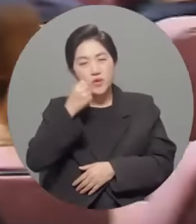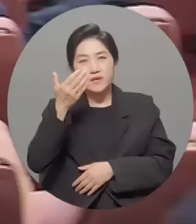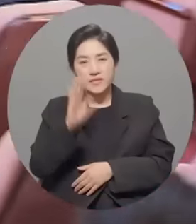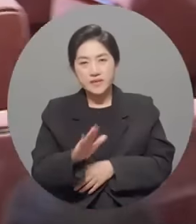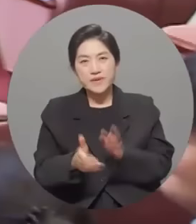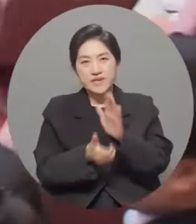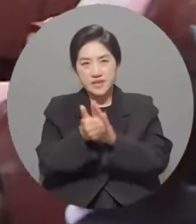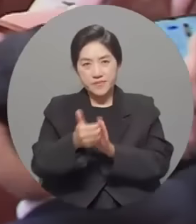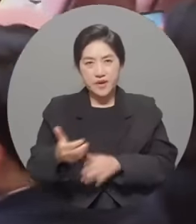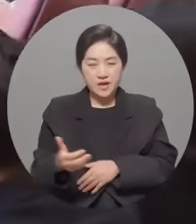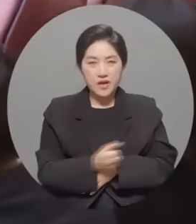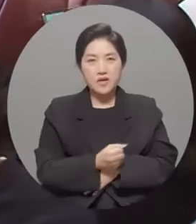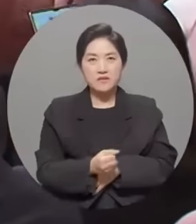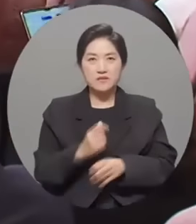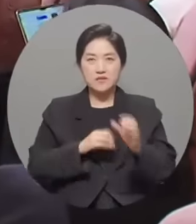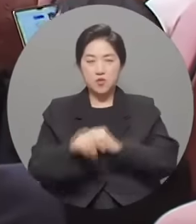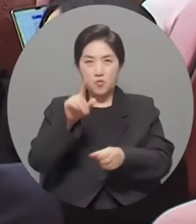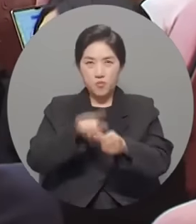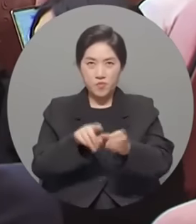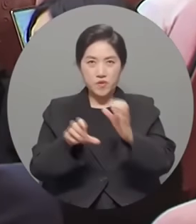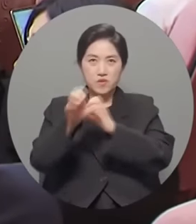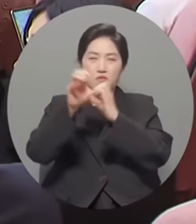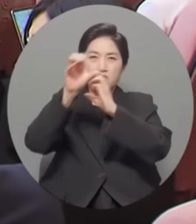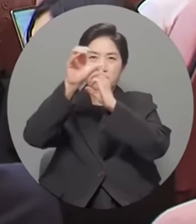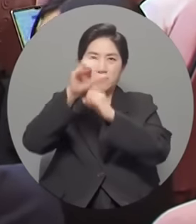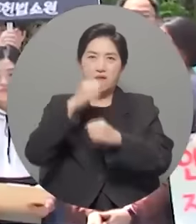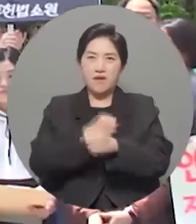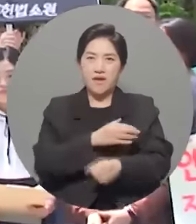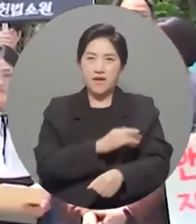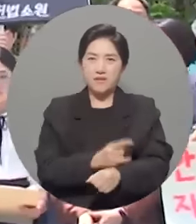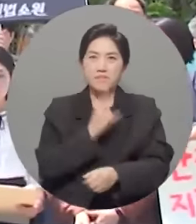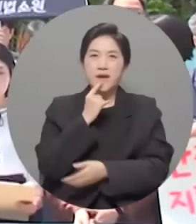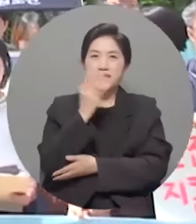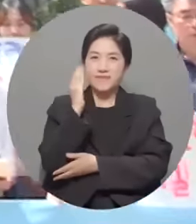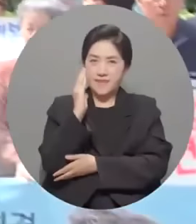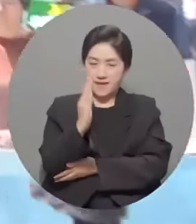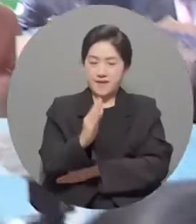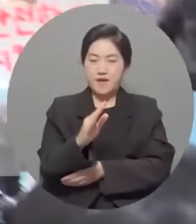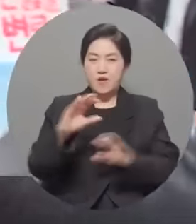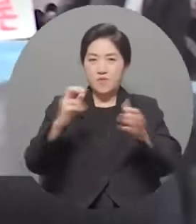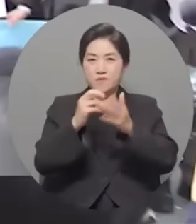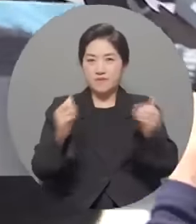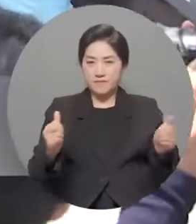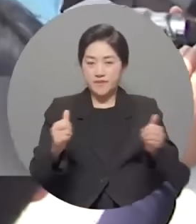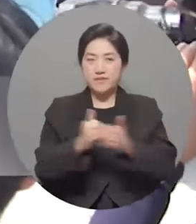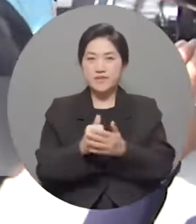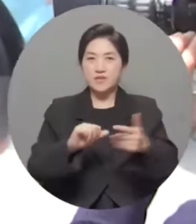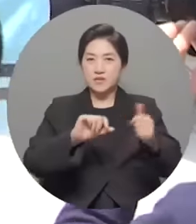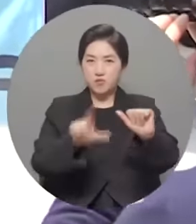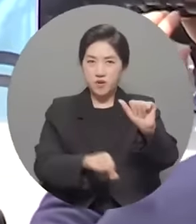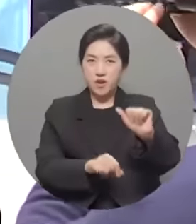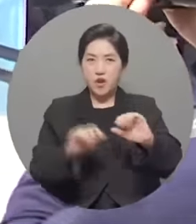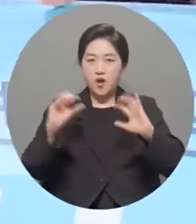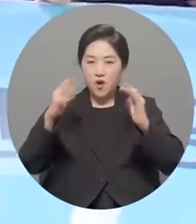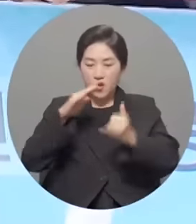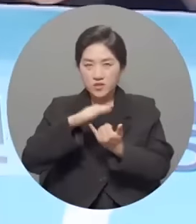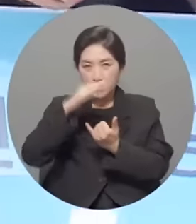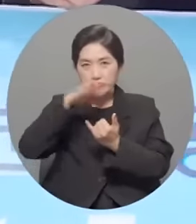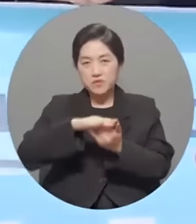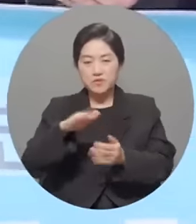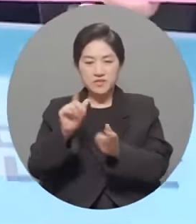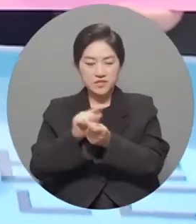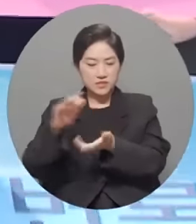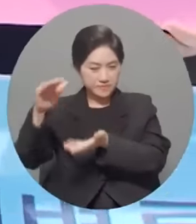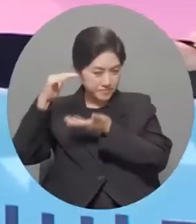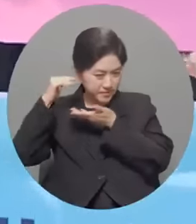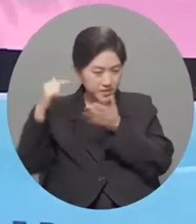희망을 갖고 강화된 목표를 세울 거라고 답했습니다. 헌재는 다음 달 어린이와 청소년의 얘기를 직접 들은 뒤